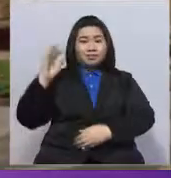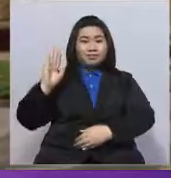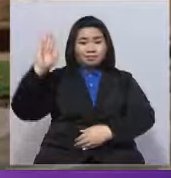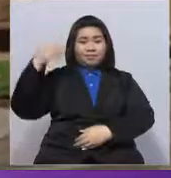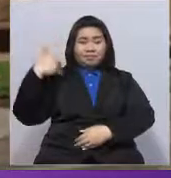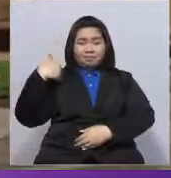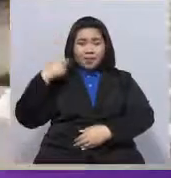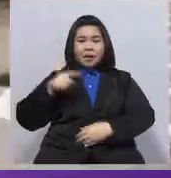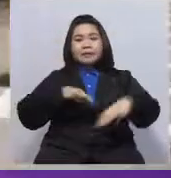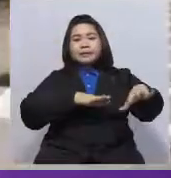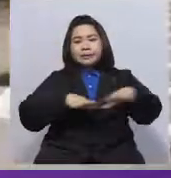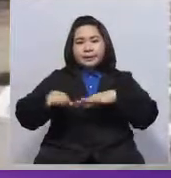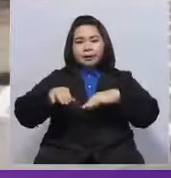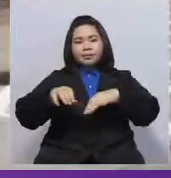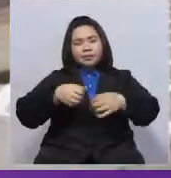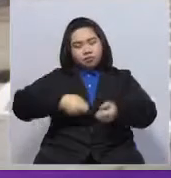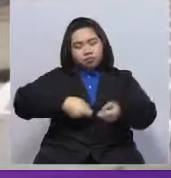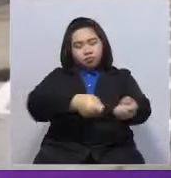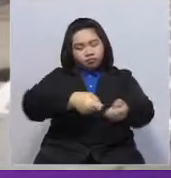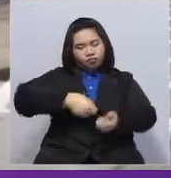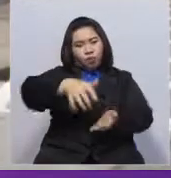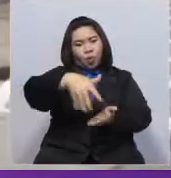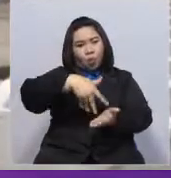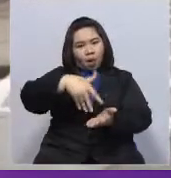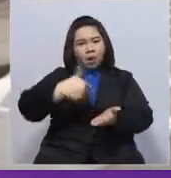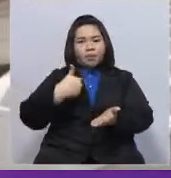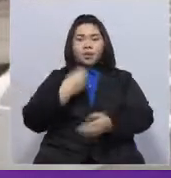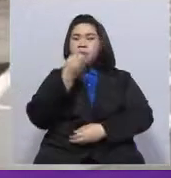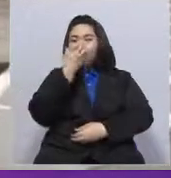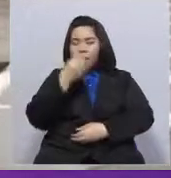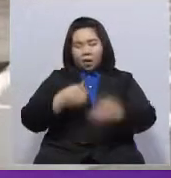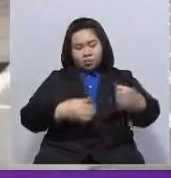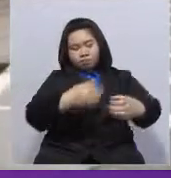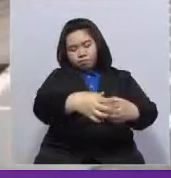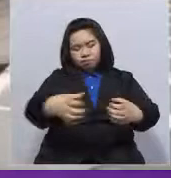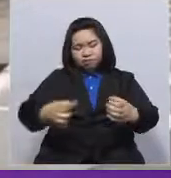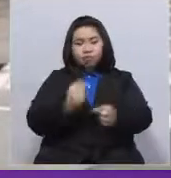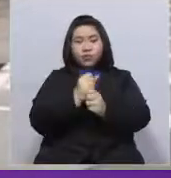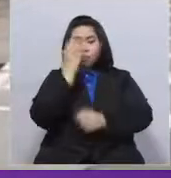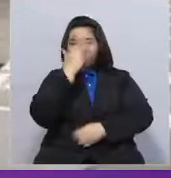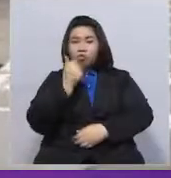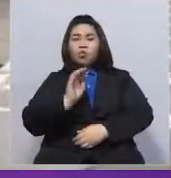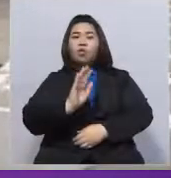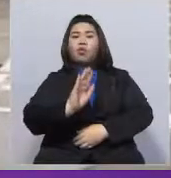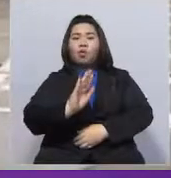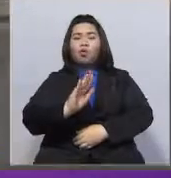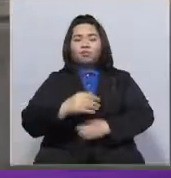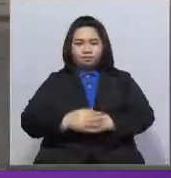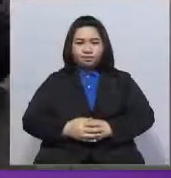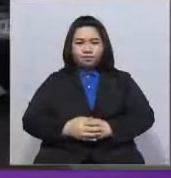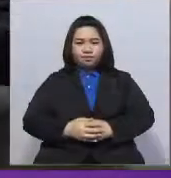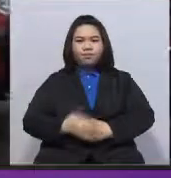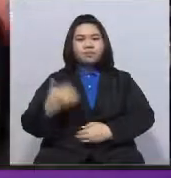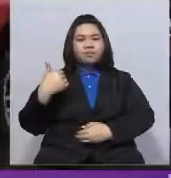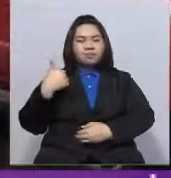ใจจัดเตรียมพื้นที่ทำความสะอาดปรับภูมิทัศน์นำดอกไม้นานาพันธุ์ประดับตกแต่งบริเวณพระราชวังพระลานพระราชวังดุสิต